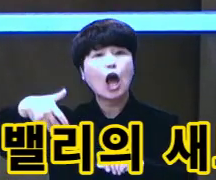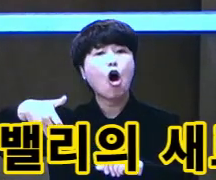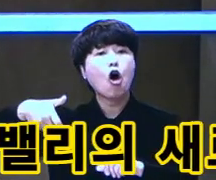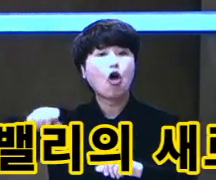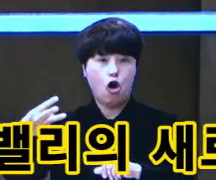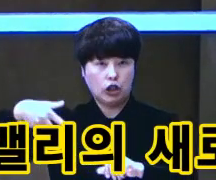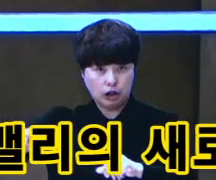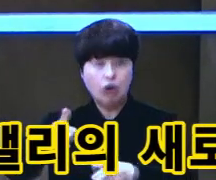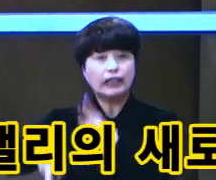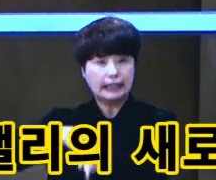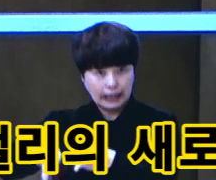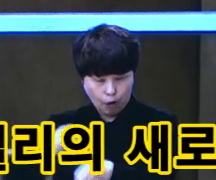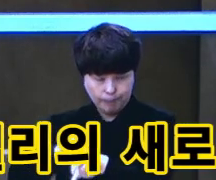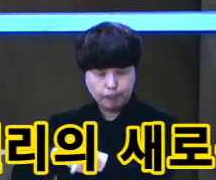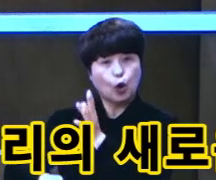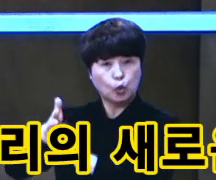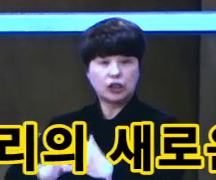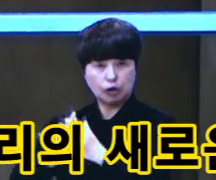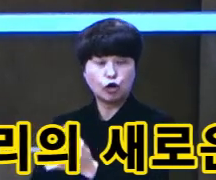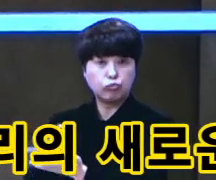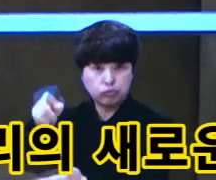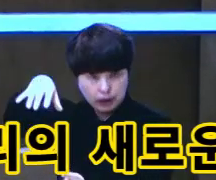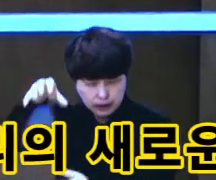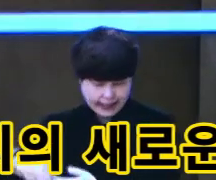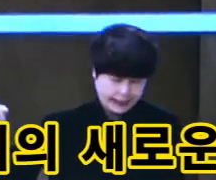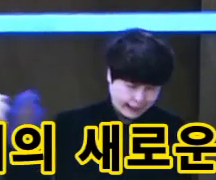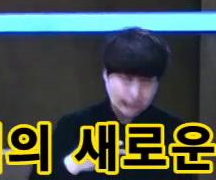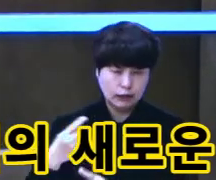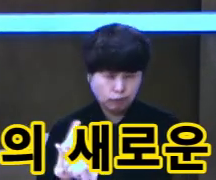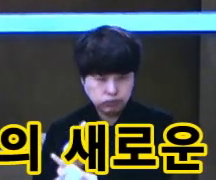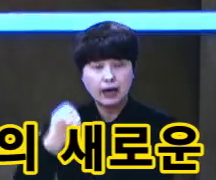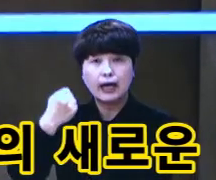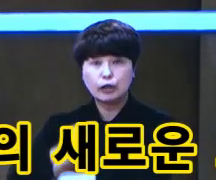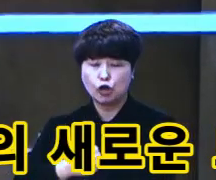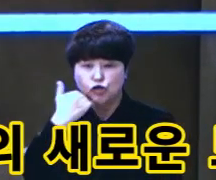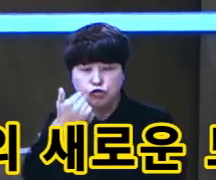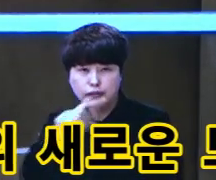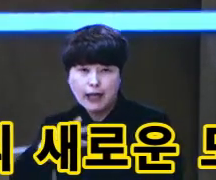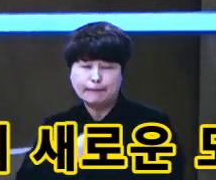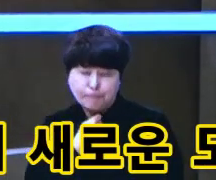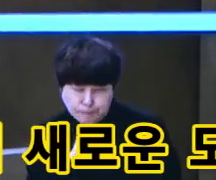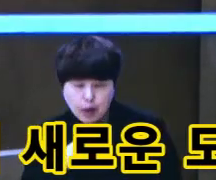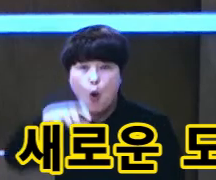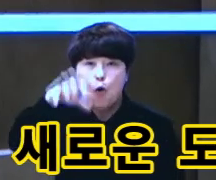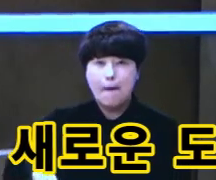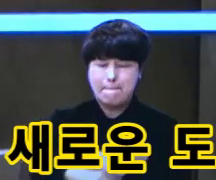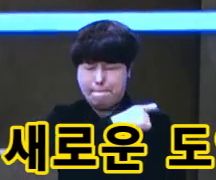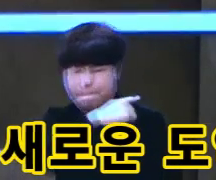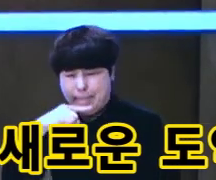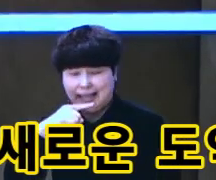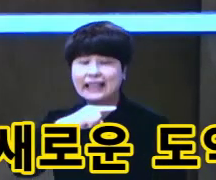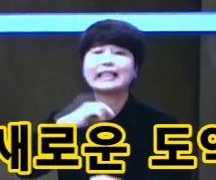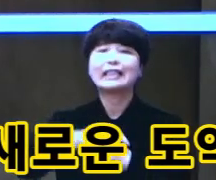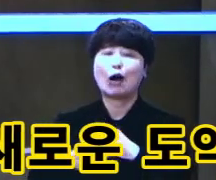경기도 도시주택실에서 새롭게 재정비하셔서 누구나 탐낼 수 있는 빨간 사과로 만들어 공영